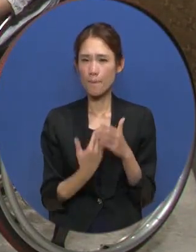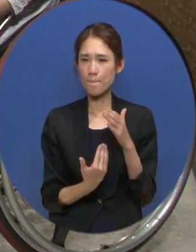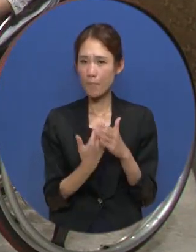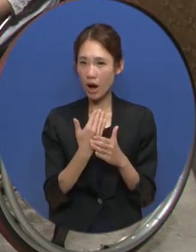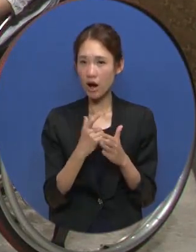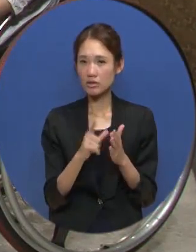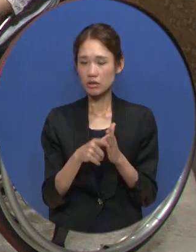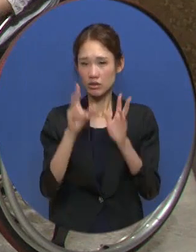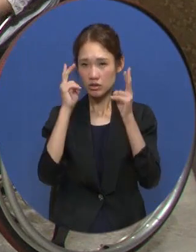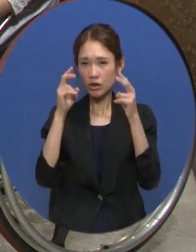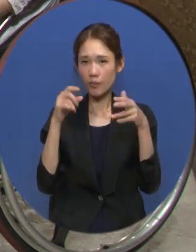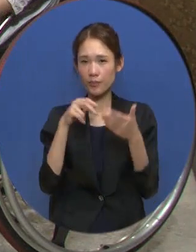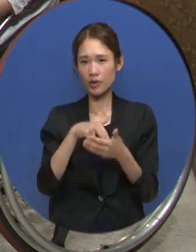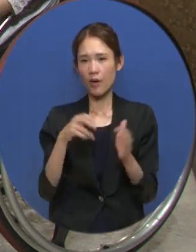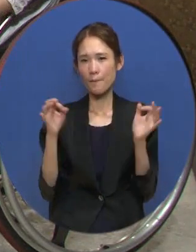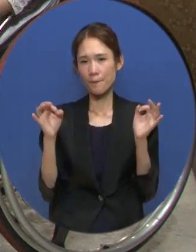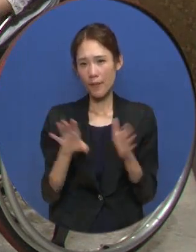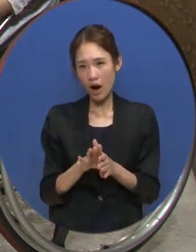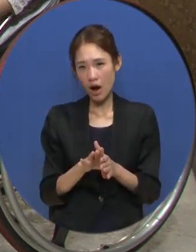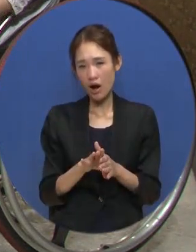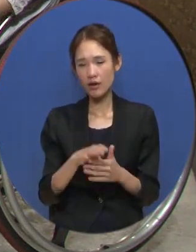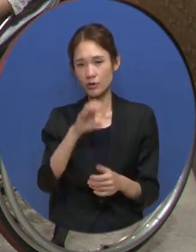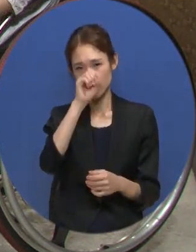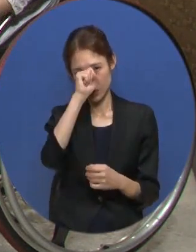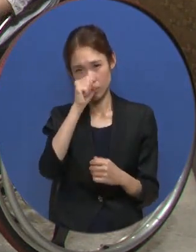빨리 사그러드는 게 사실 좋아요. 근데